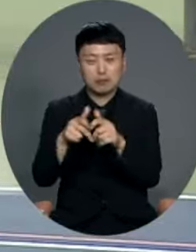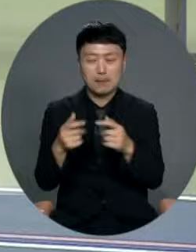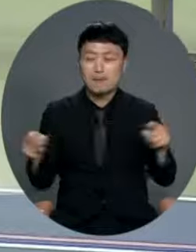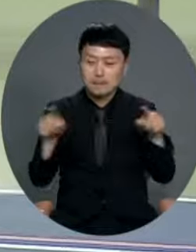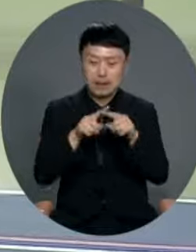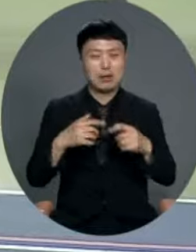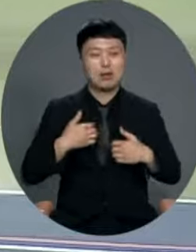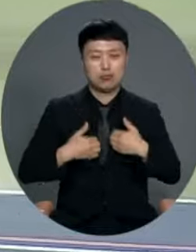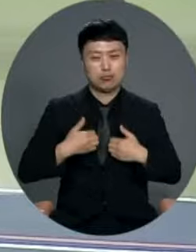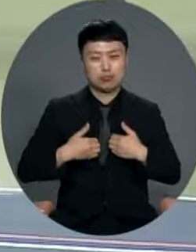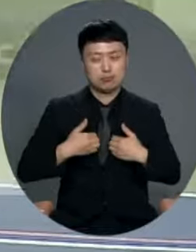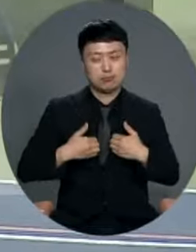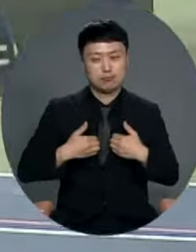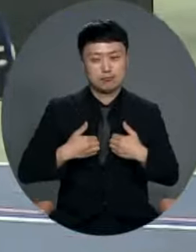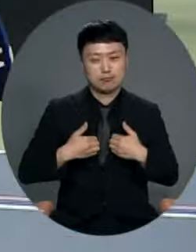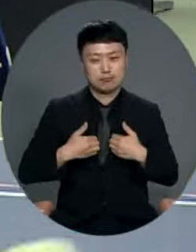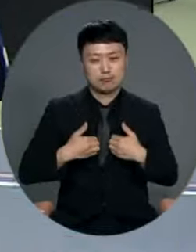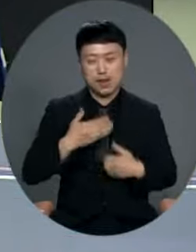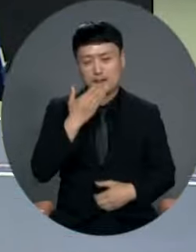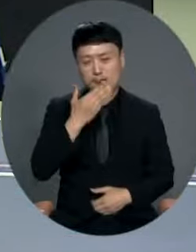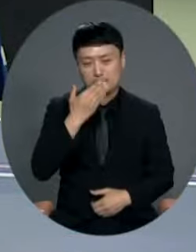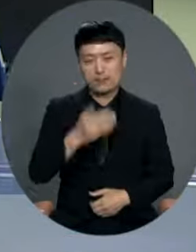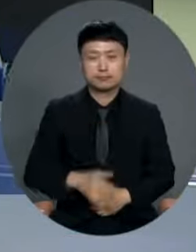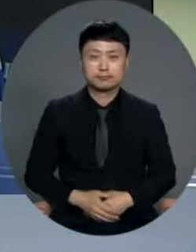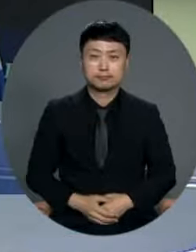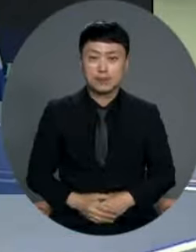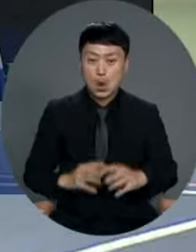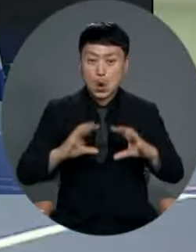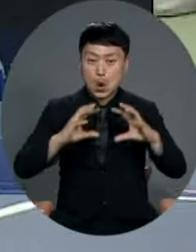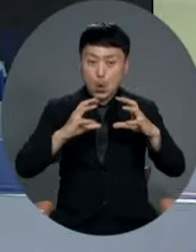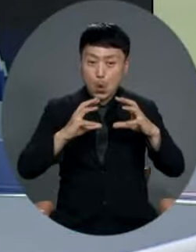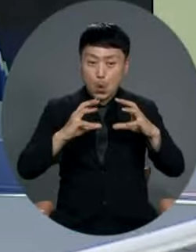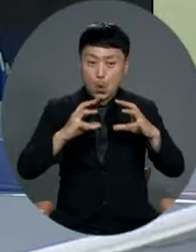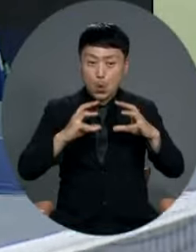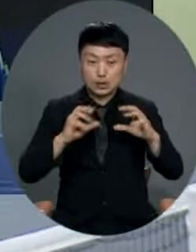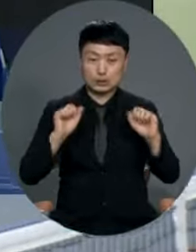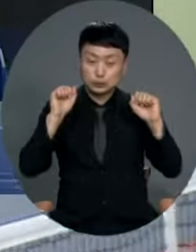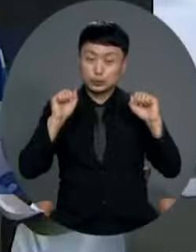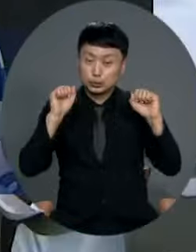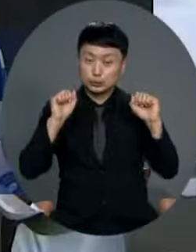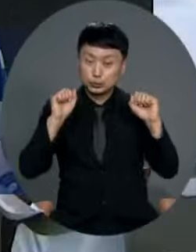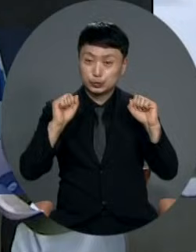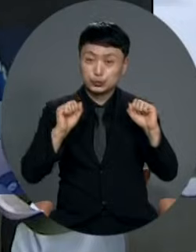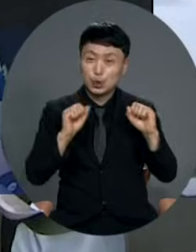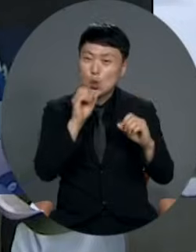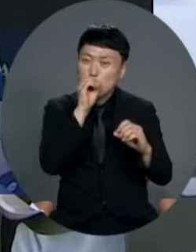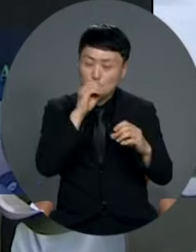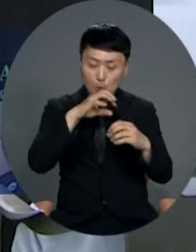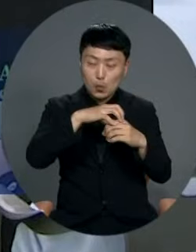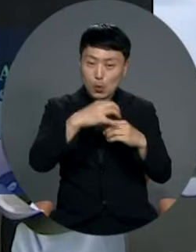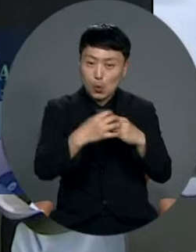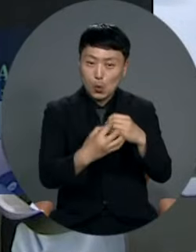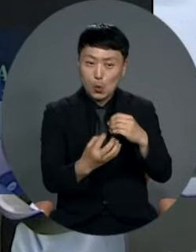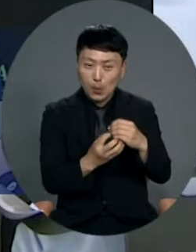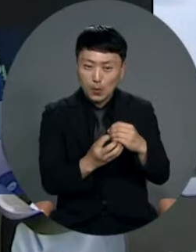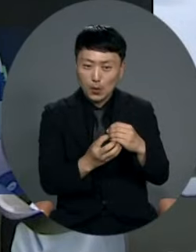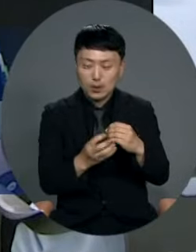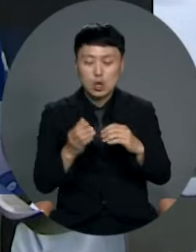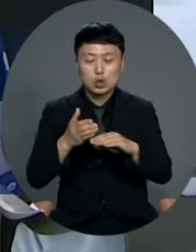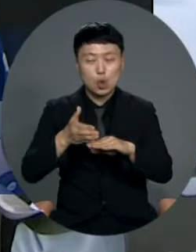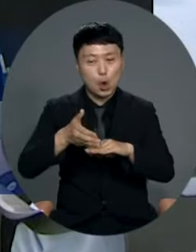경기를 즐길 수 있습니다. 공으로 하는 스포츠 중에 이렇게 구멍이 뽕뽕 뚫려서 스피드가